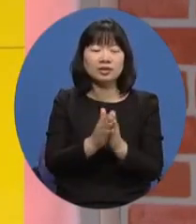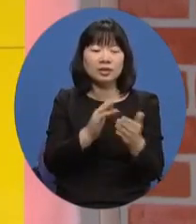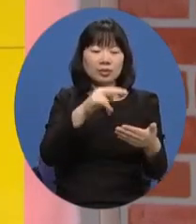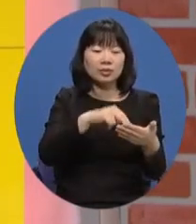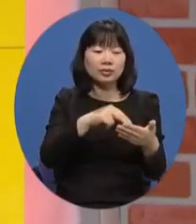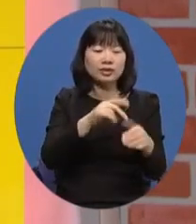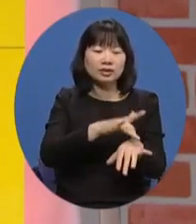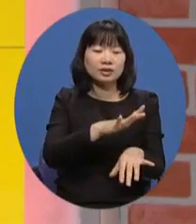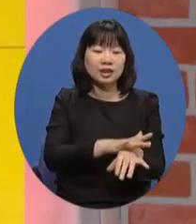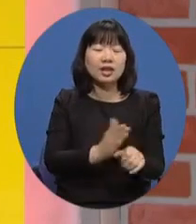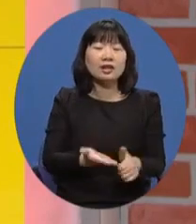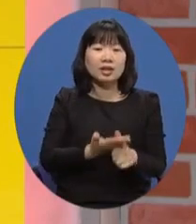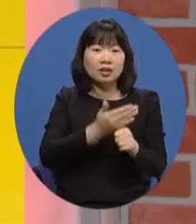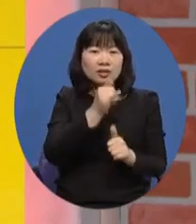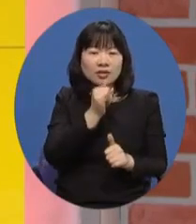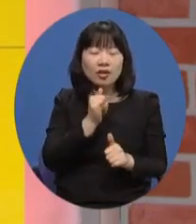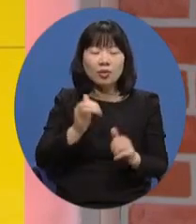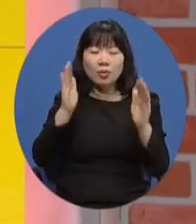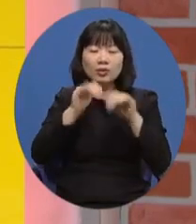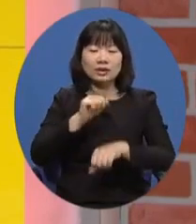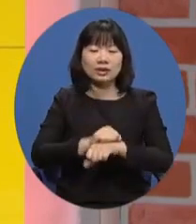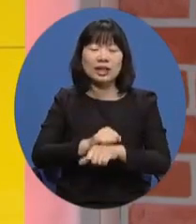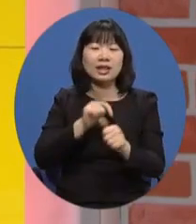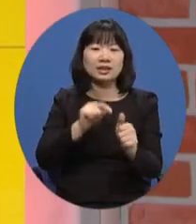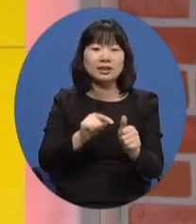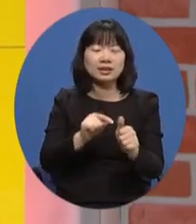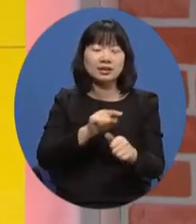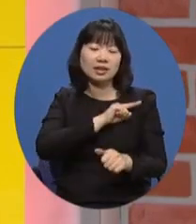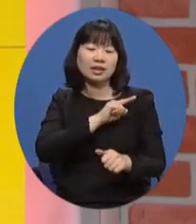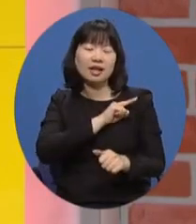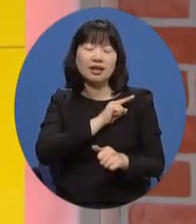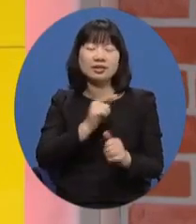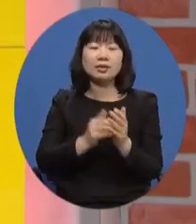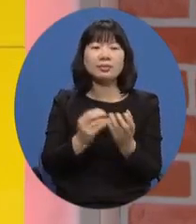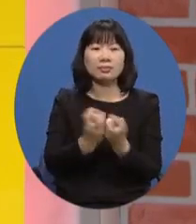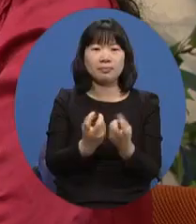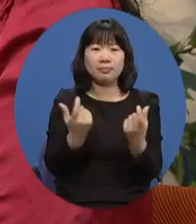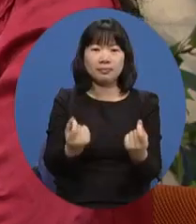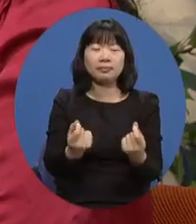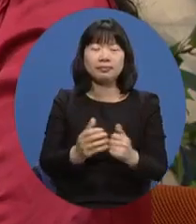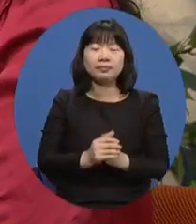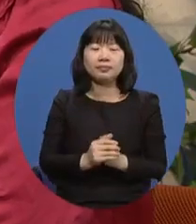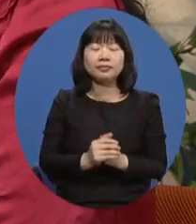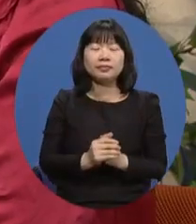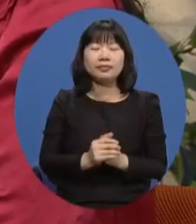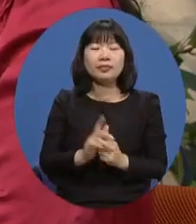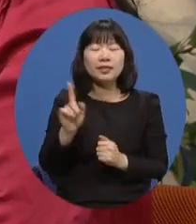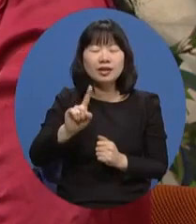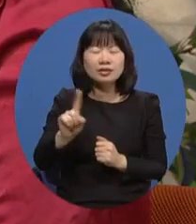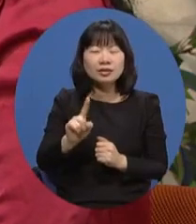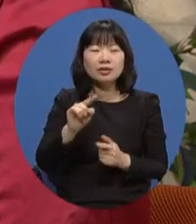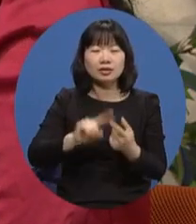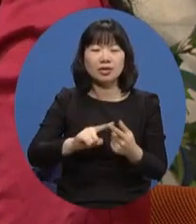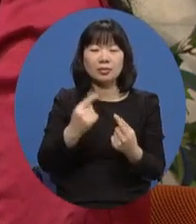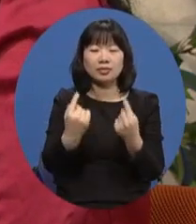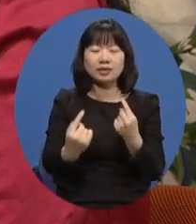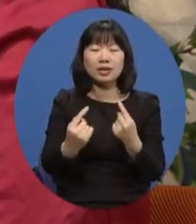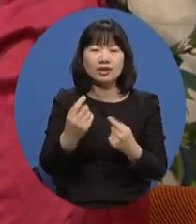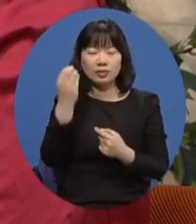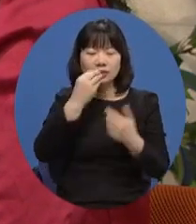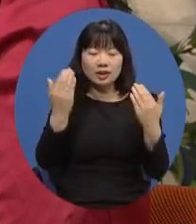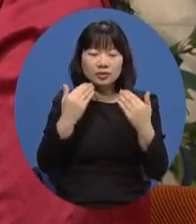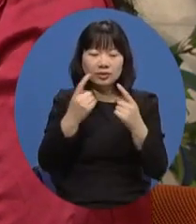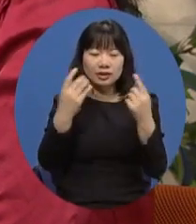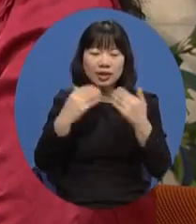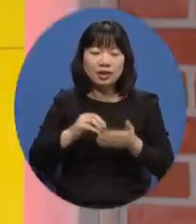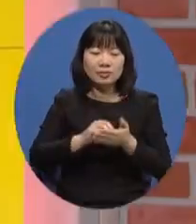보는 습관을 기르는 것이 공부를 잘 시키는 데 가장 비법입니다. 그래서 어떤 것보다도 고등학교,